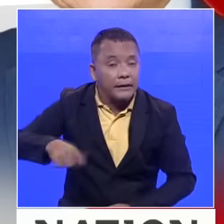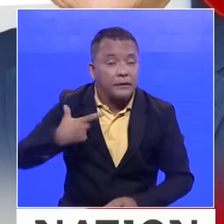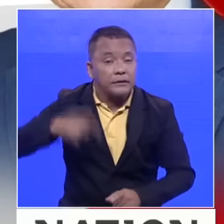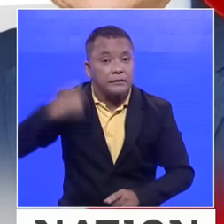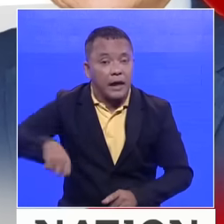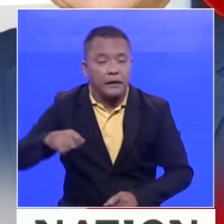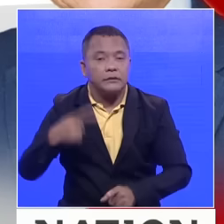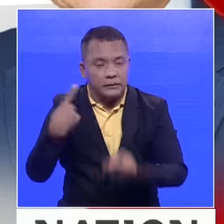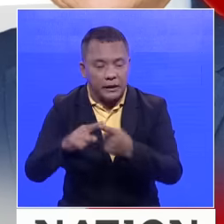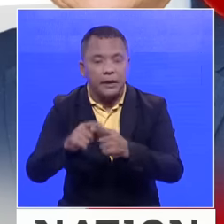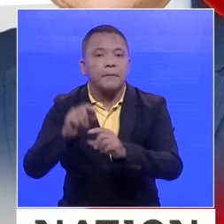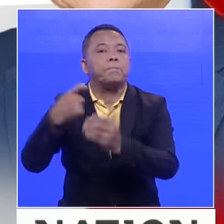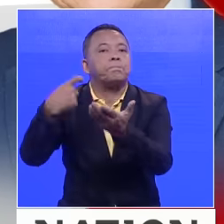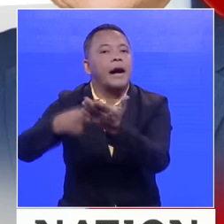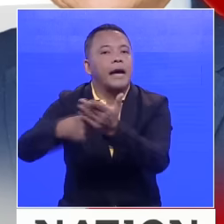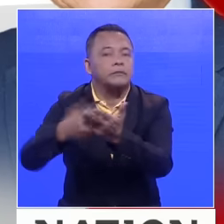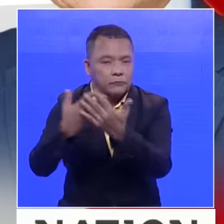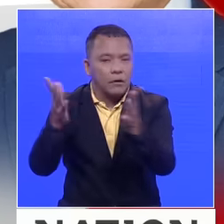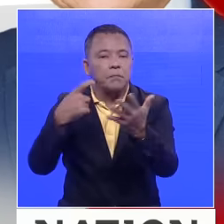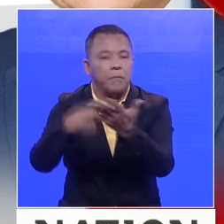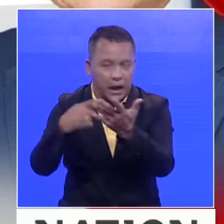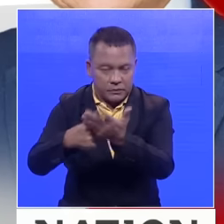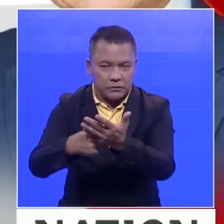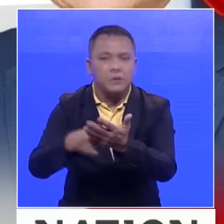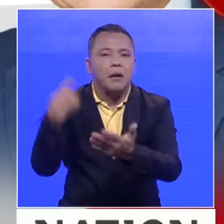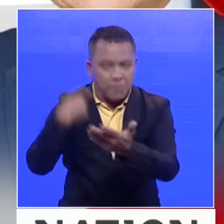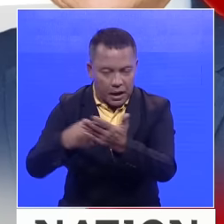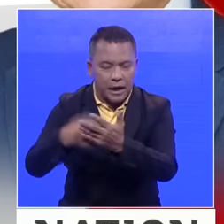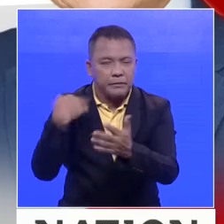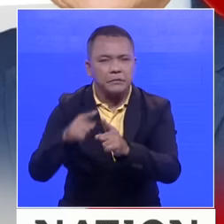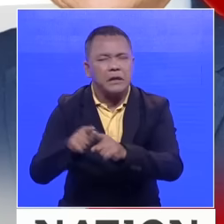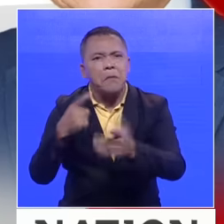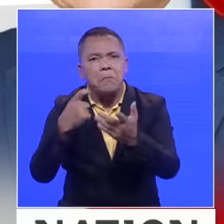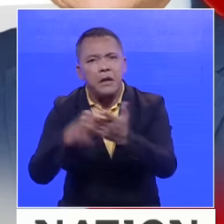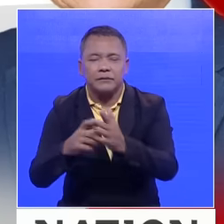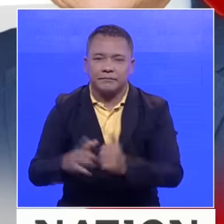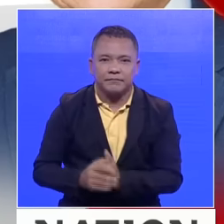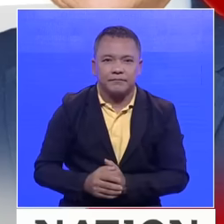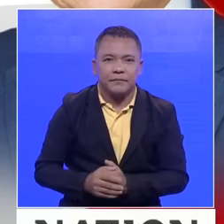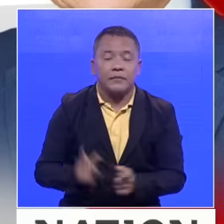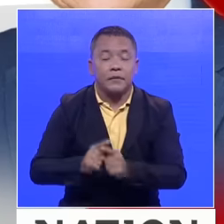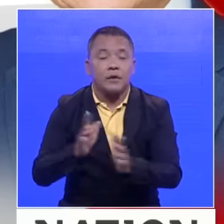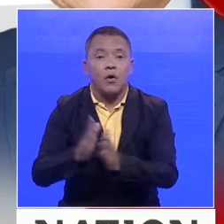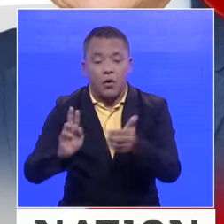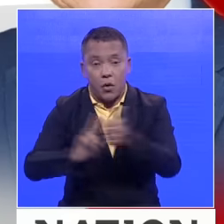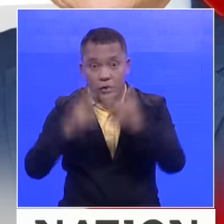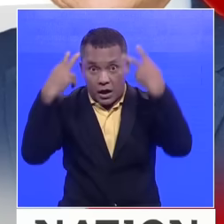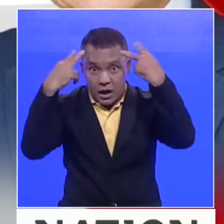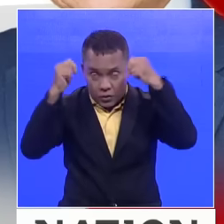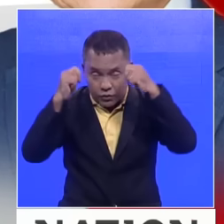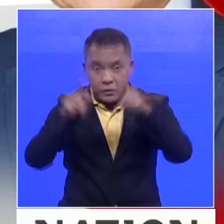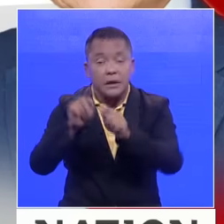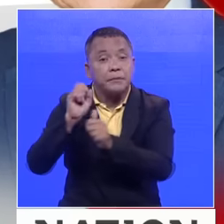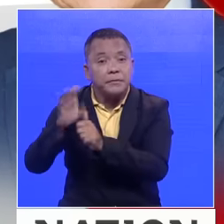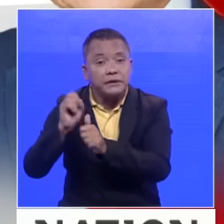ยังไงก็ประกันเพราะแหมเค้าคุยกันมาขนาดนี้ไม่น่าจะถึงกับไม่ให้ประกันมั่งค่ะอดีตรองนายกและเป็นที่ปรึกษา